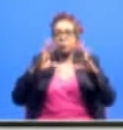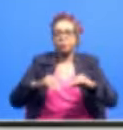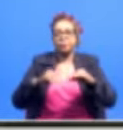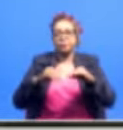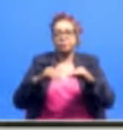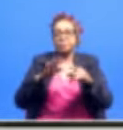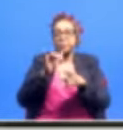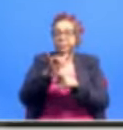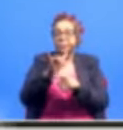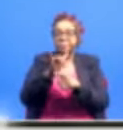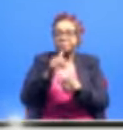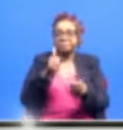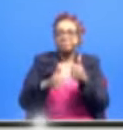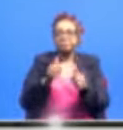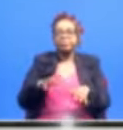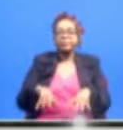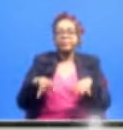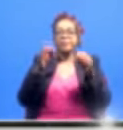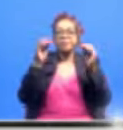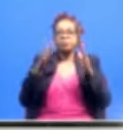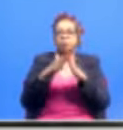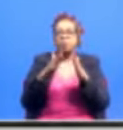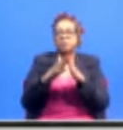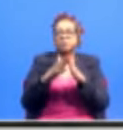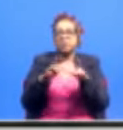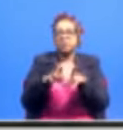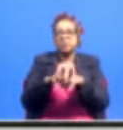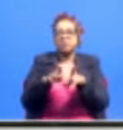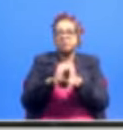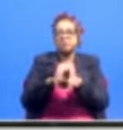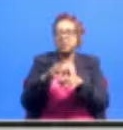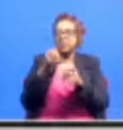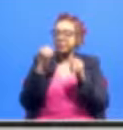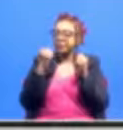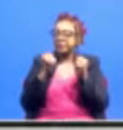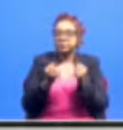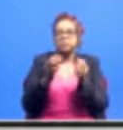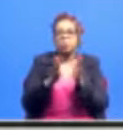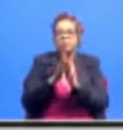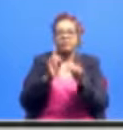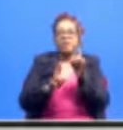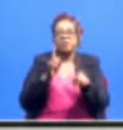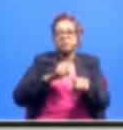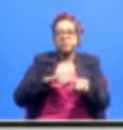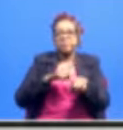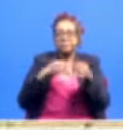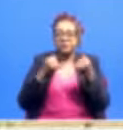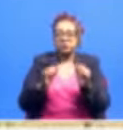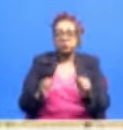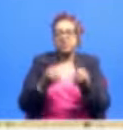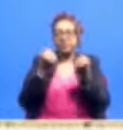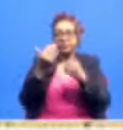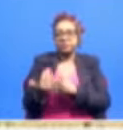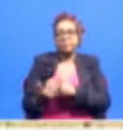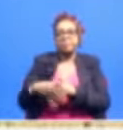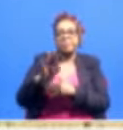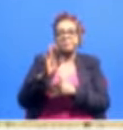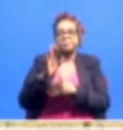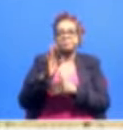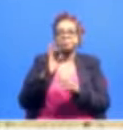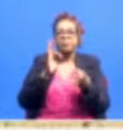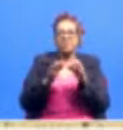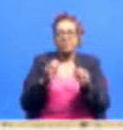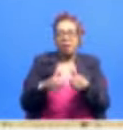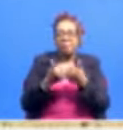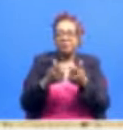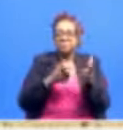Mahikizo ulipatikana msalani, ikisemekana kwamba alilemewa na moto alipokuwa akijaribu kumwokoa mwanawe. Kama zimamoto wangefanya ile